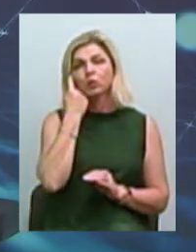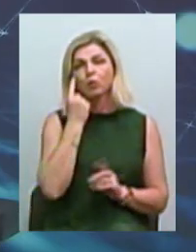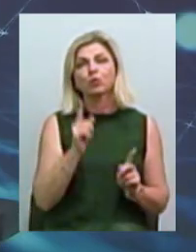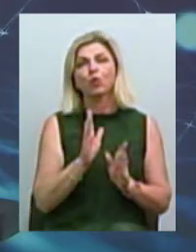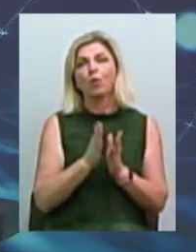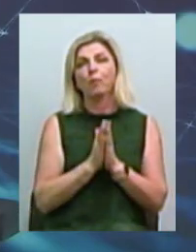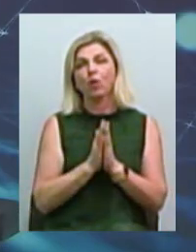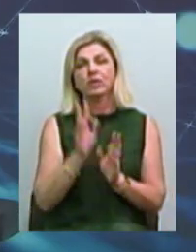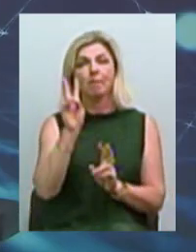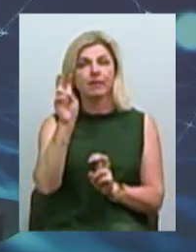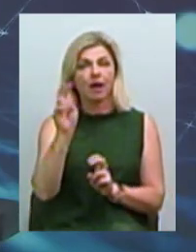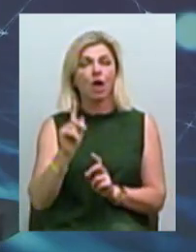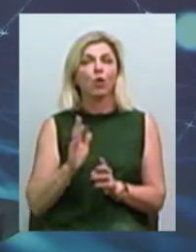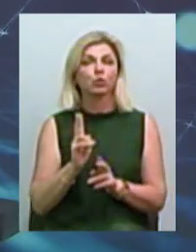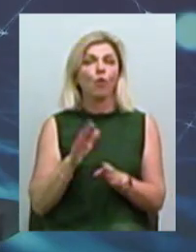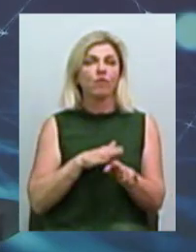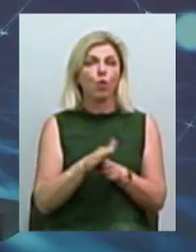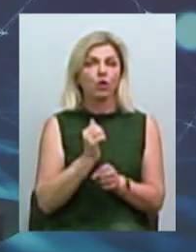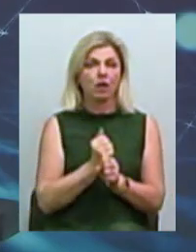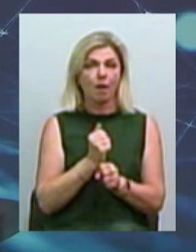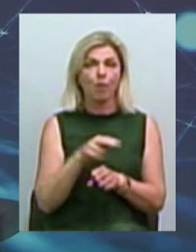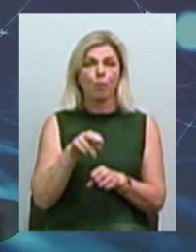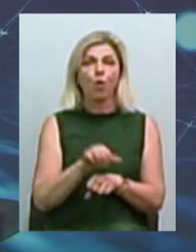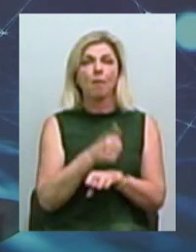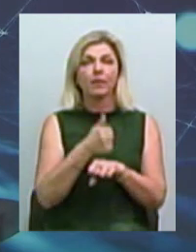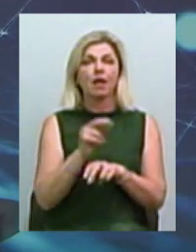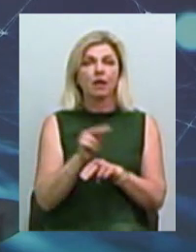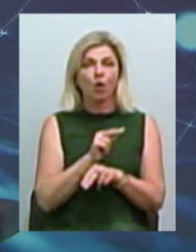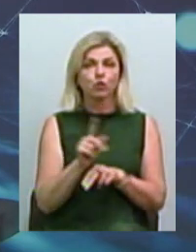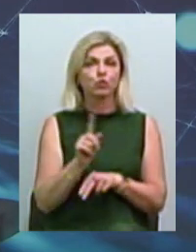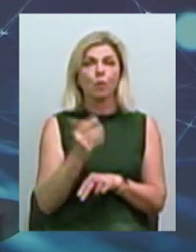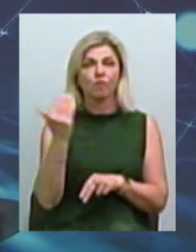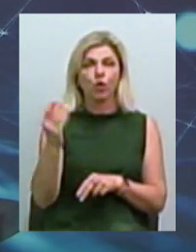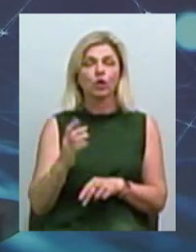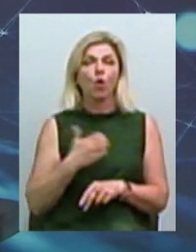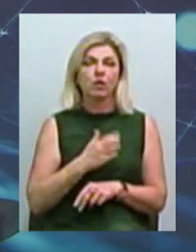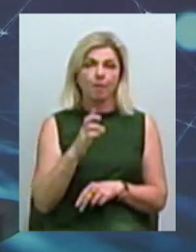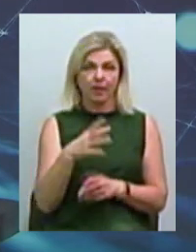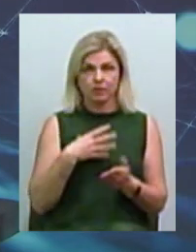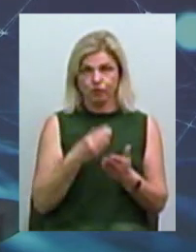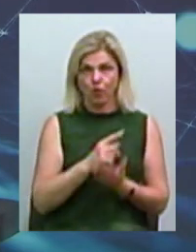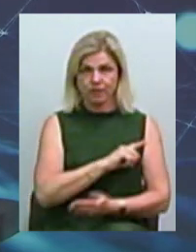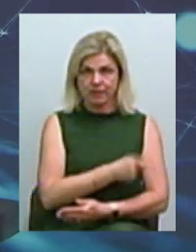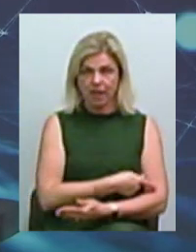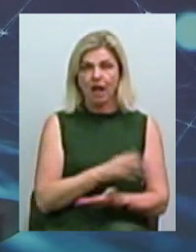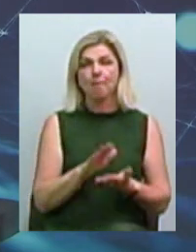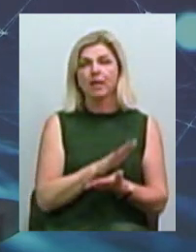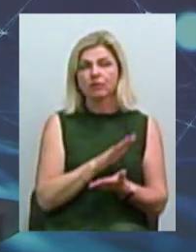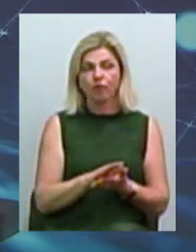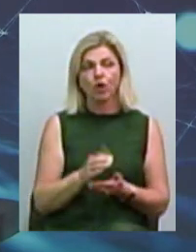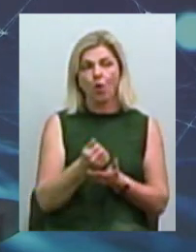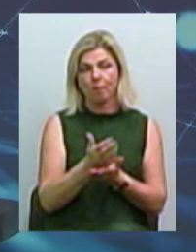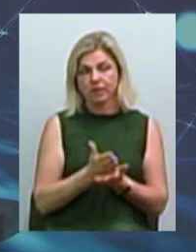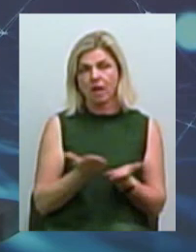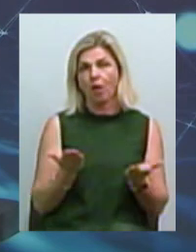просити підрядника, який виконує роботи по капітальному ремонту, щоб він хоча б своїми силами, хоча б безкоштовно, хоча б забезпечив